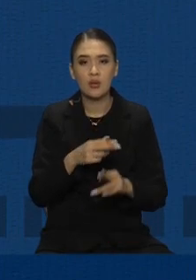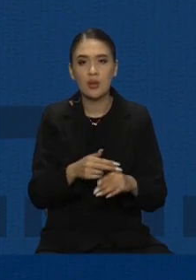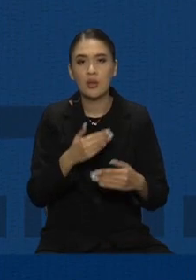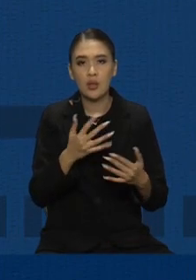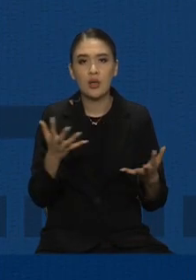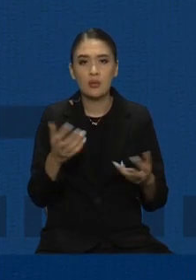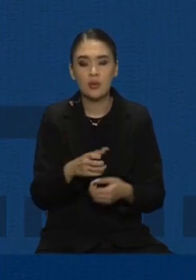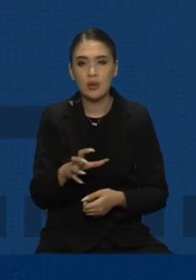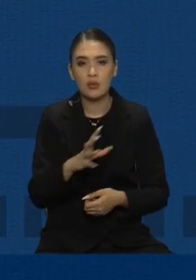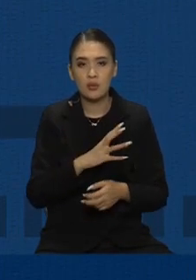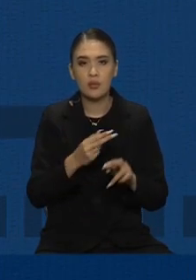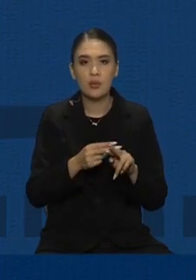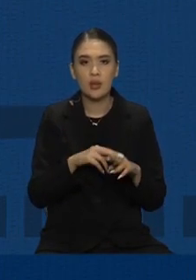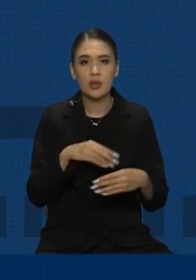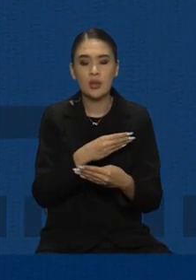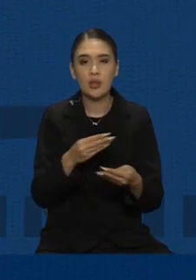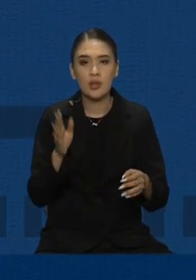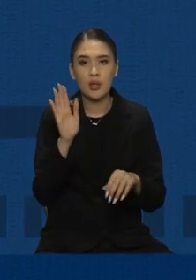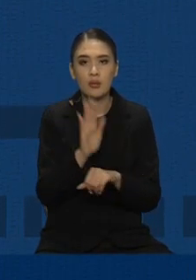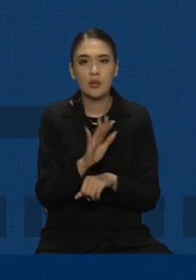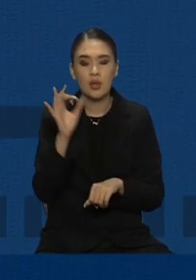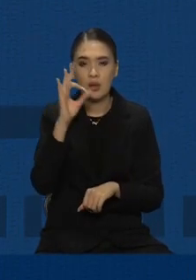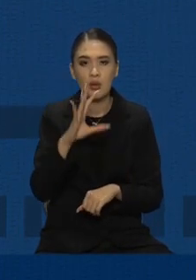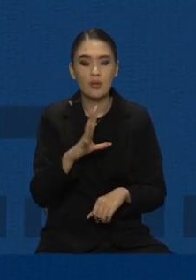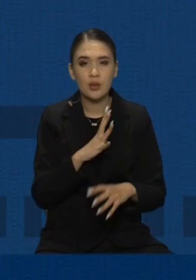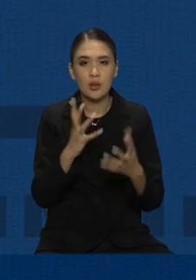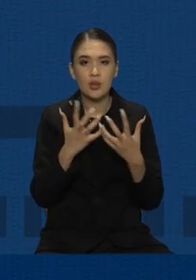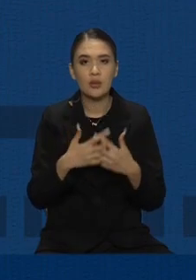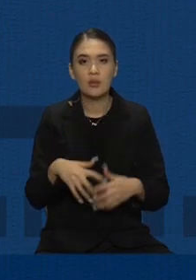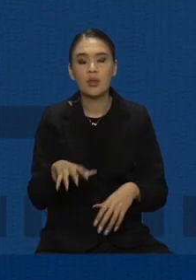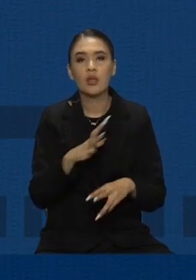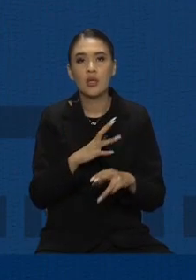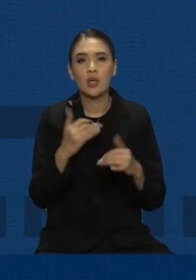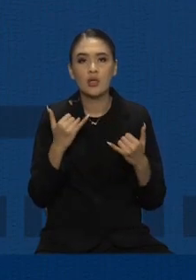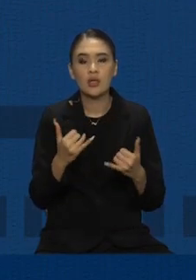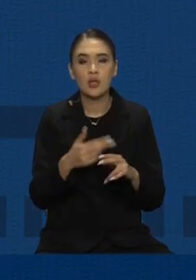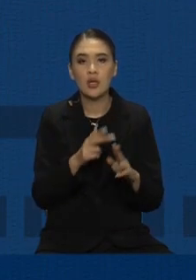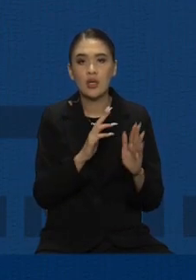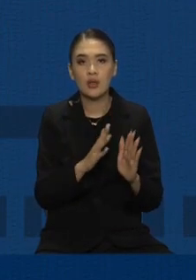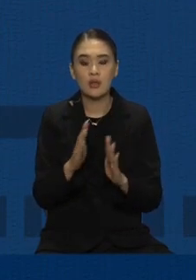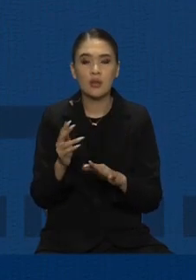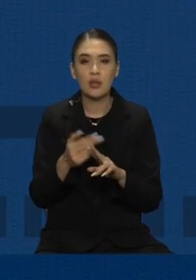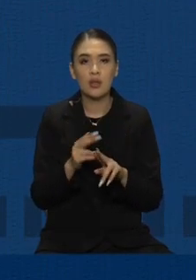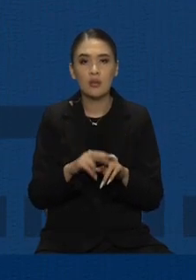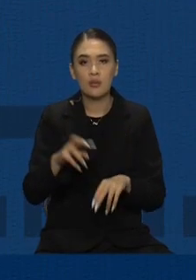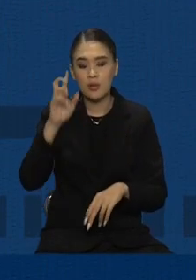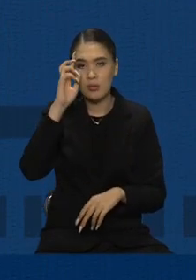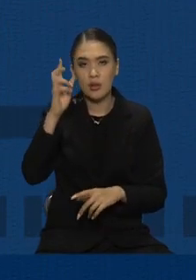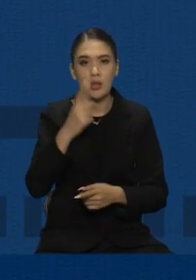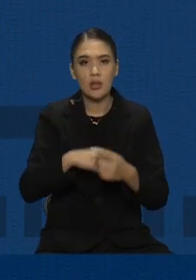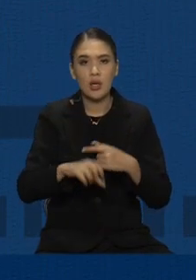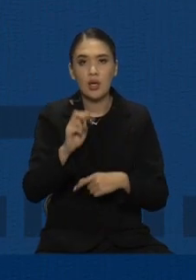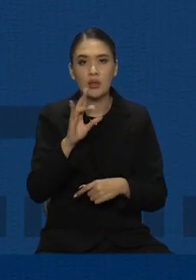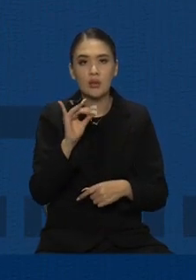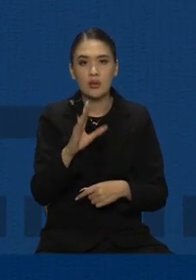қабылданған шаралар мен берілген тапсырмалардың нәтижесі бойынша есеп алды. Әлеуметтік әділдікті қалпына келтіру үшін мемлекетке қайтарылған